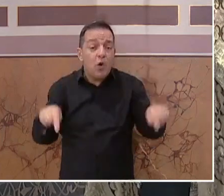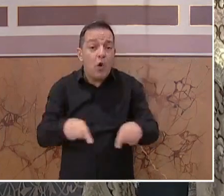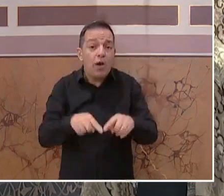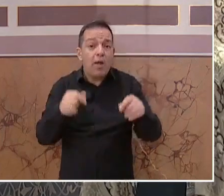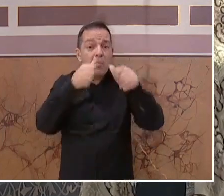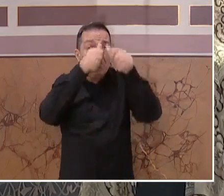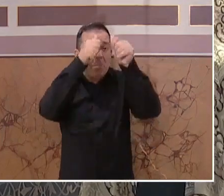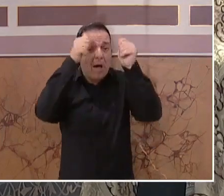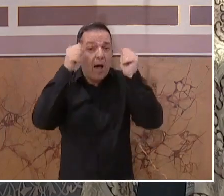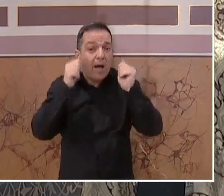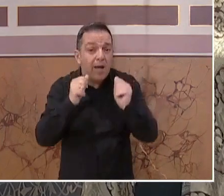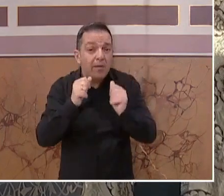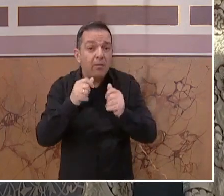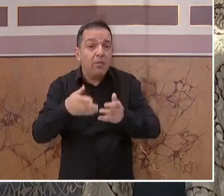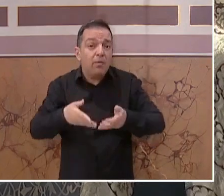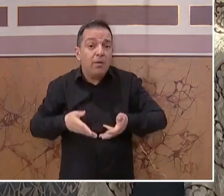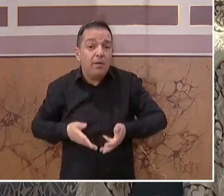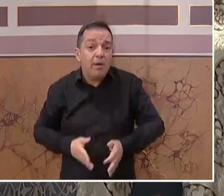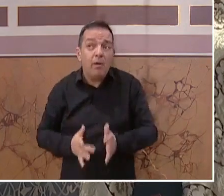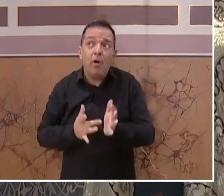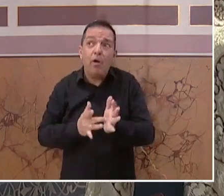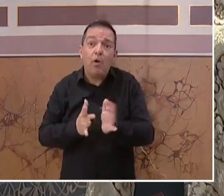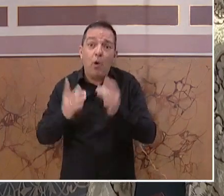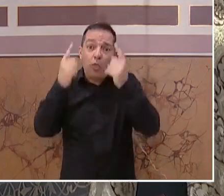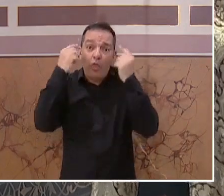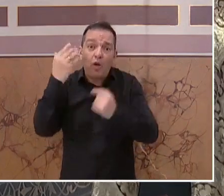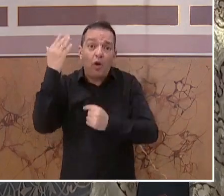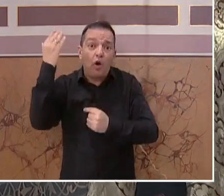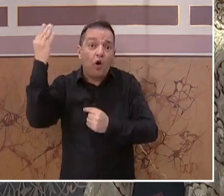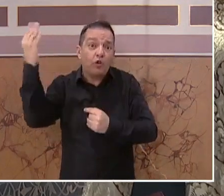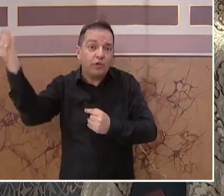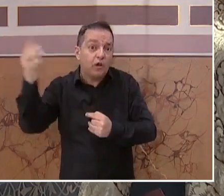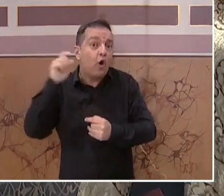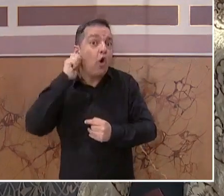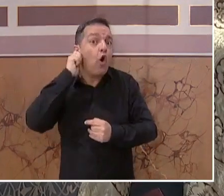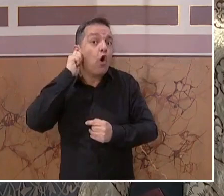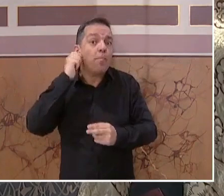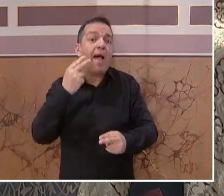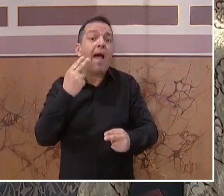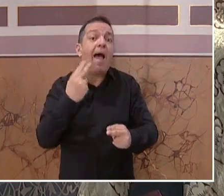Θεομήτωρος, την επωνομαζομένη Άξιον Εστί,